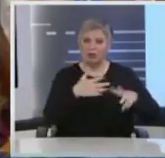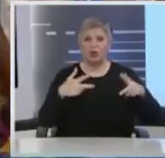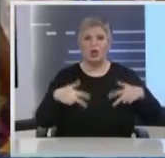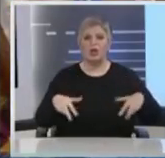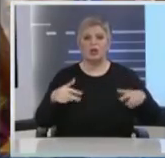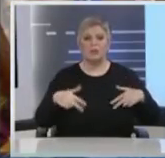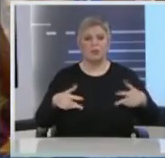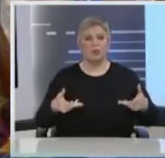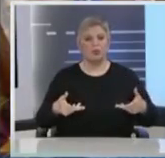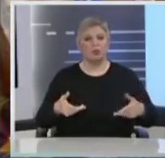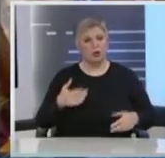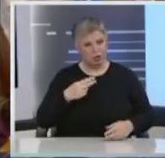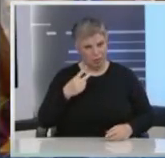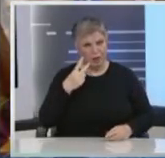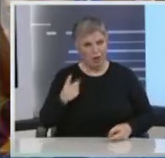Ξεκάθαρη δικογραφία.